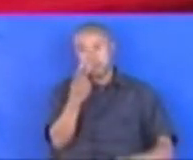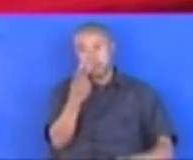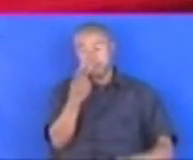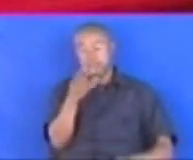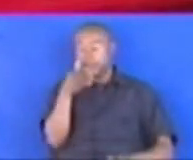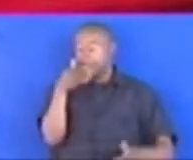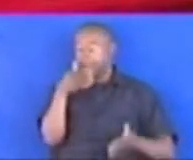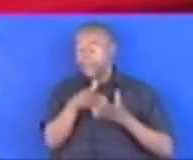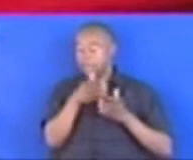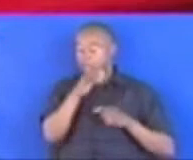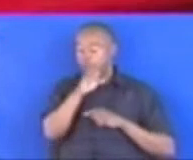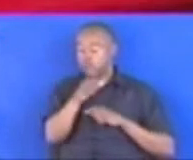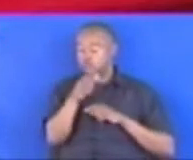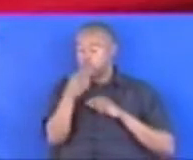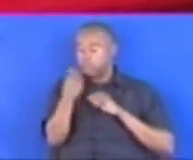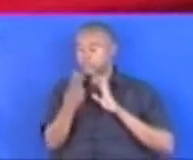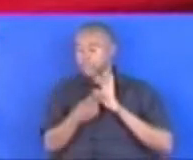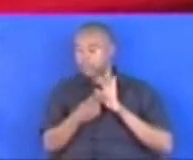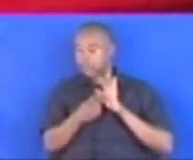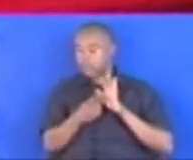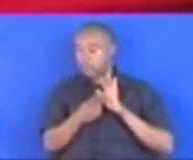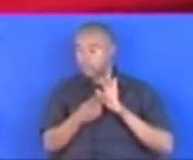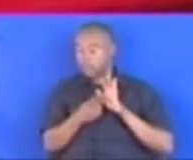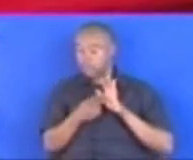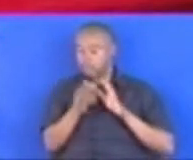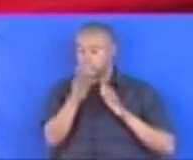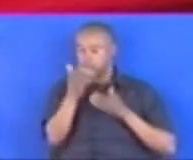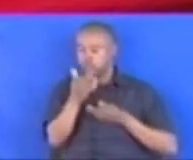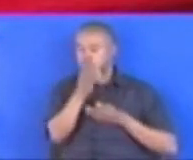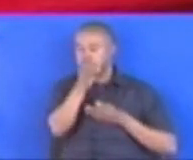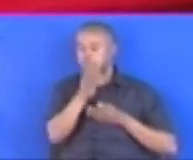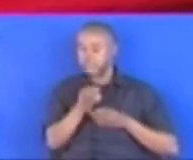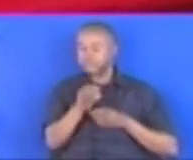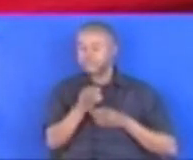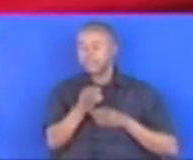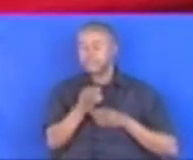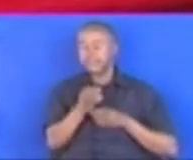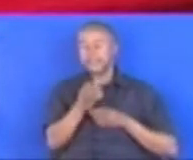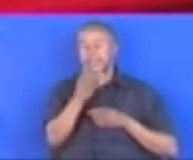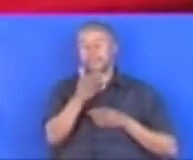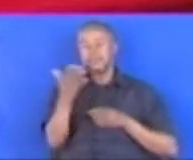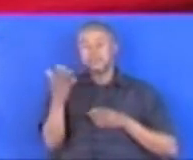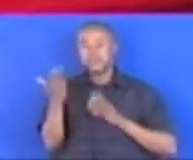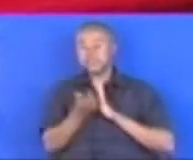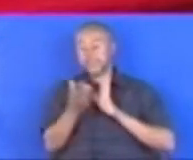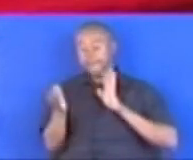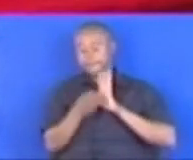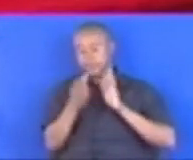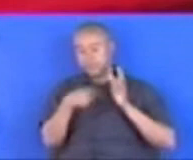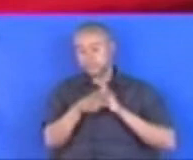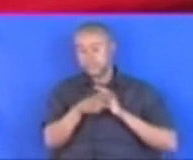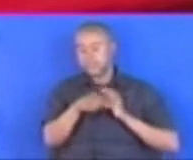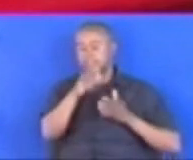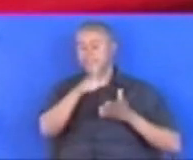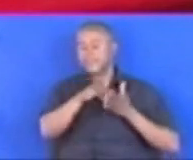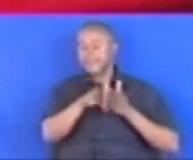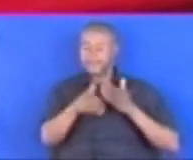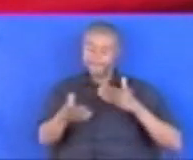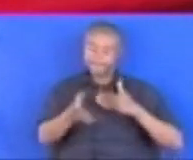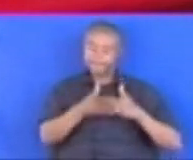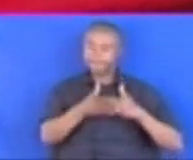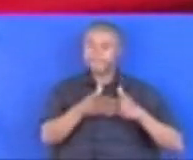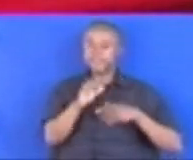Februari 2021 makusanyo yalikuwa ni asilimia 53.6 kama inavyoonekana kwenye kielelezo tulichokitoa namba